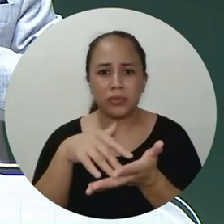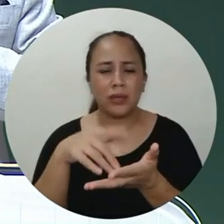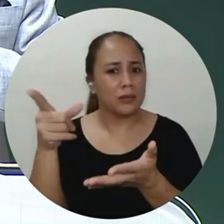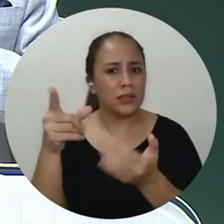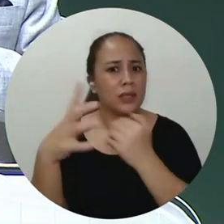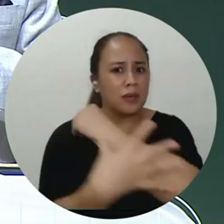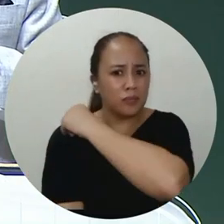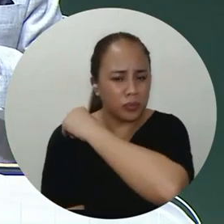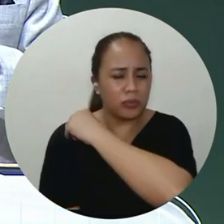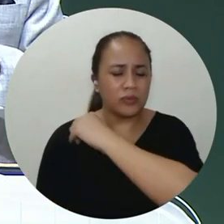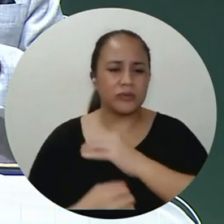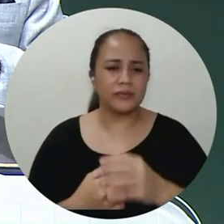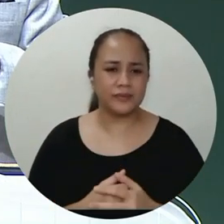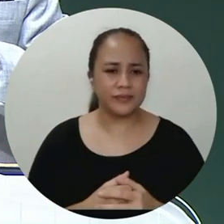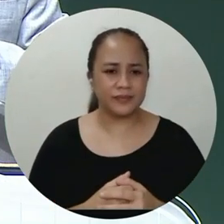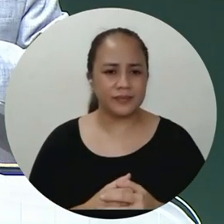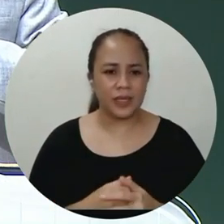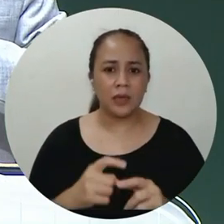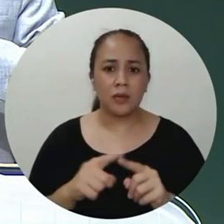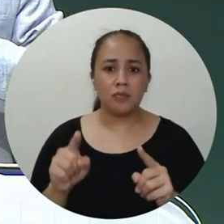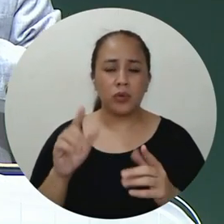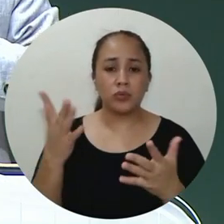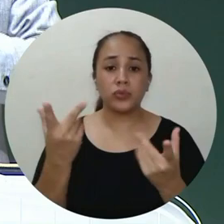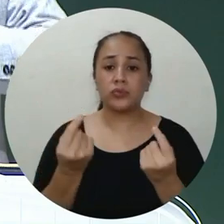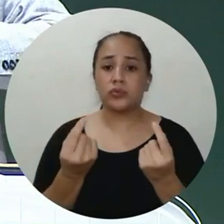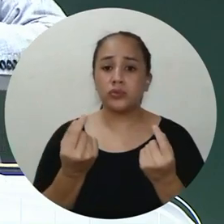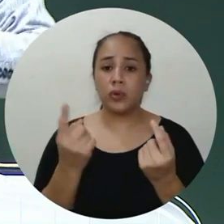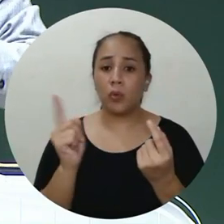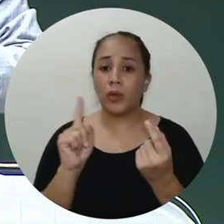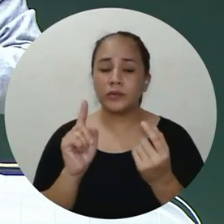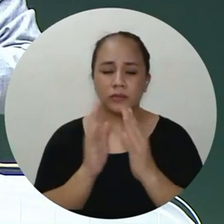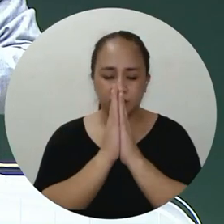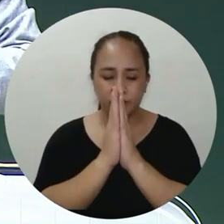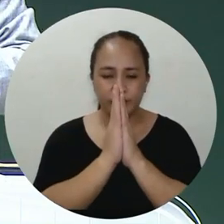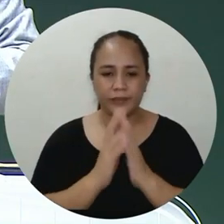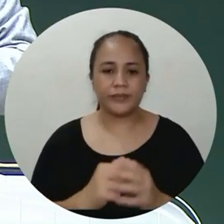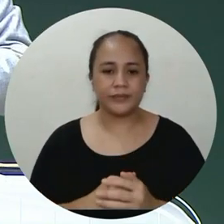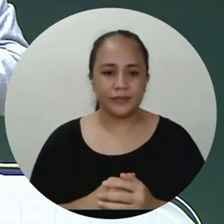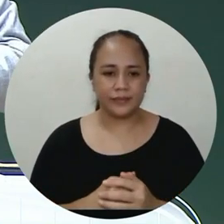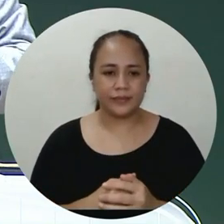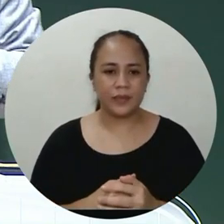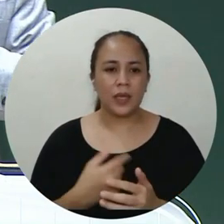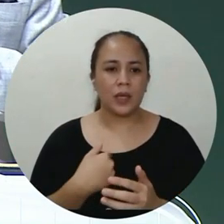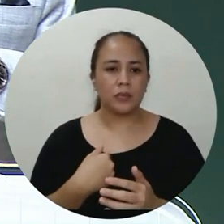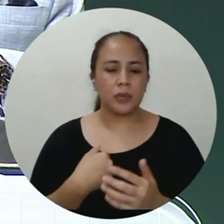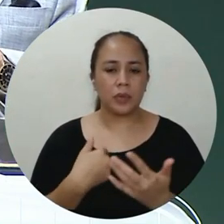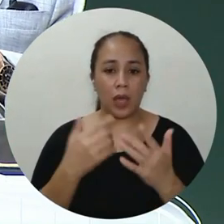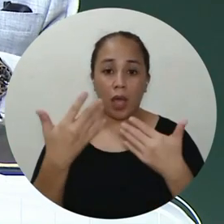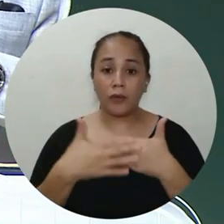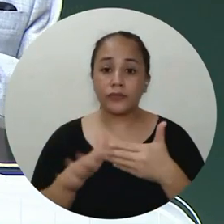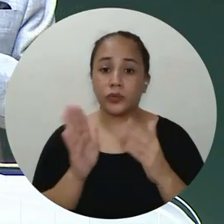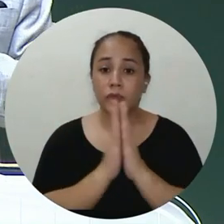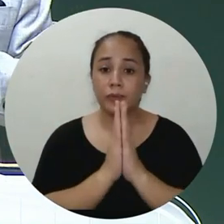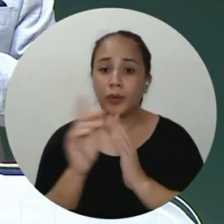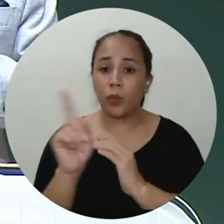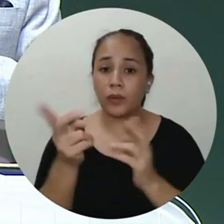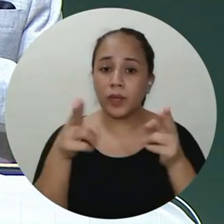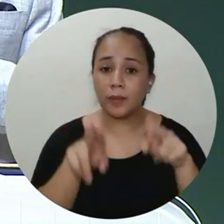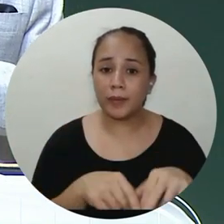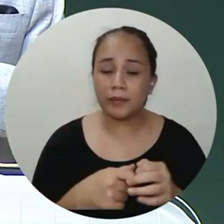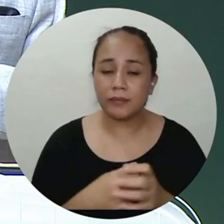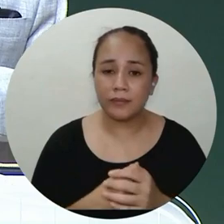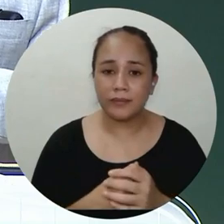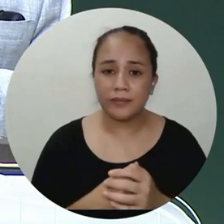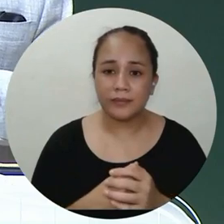될 기도밖에 없는 거요. But all they could do was pray. 기도하고 나니 어떻게 됐어요? And after they prayed, what happened? 능력 받아가지고 막 당장에